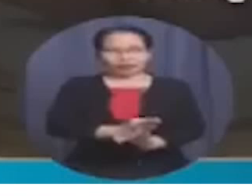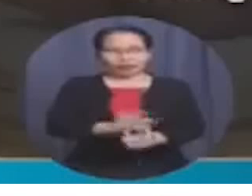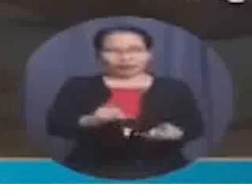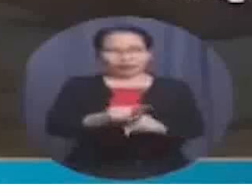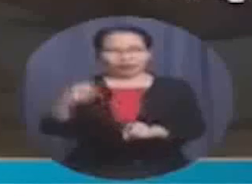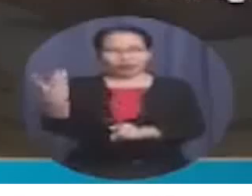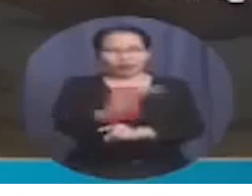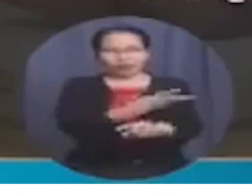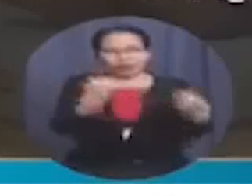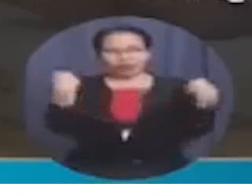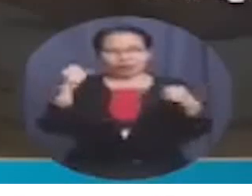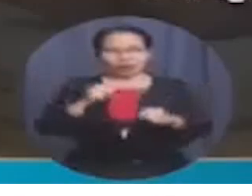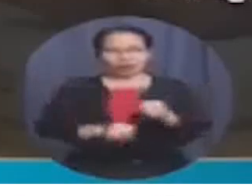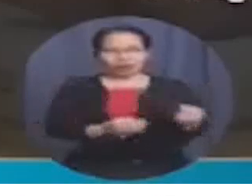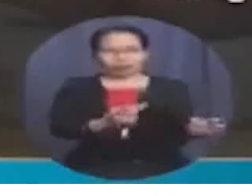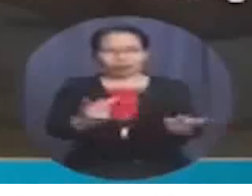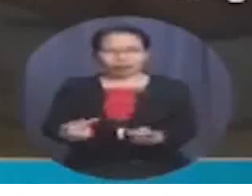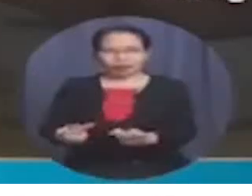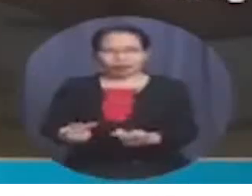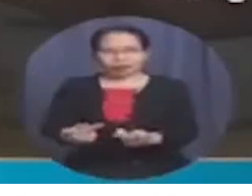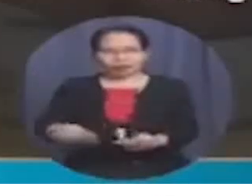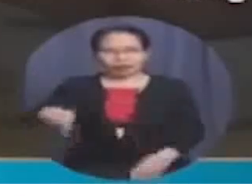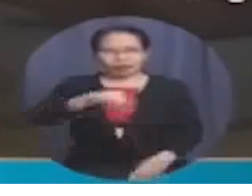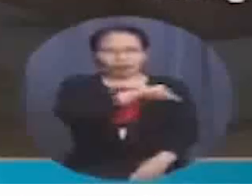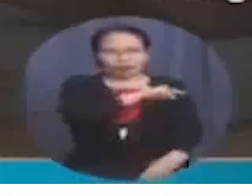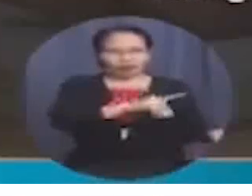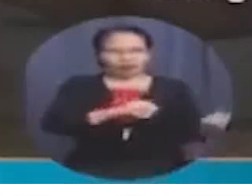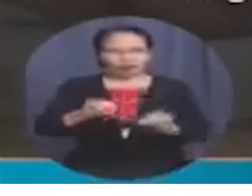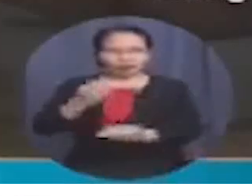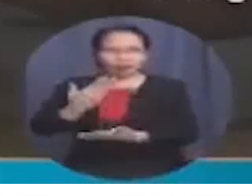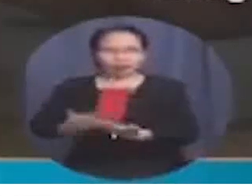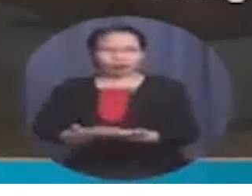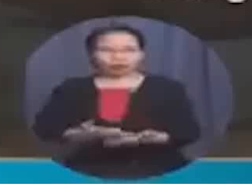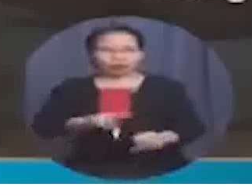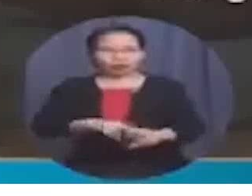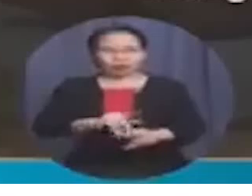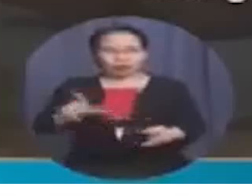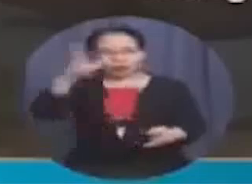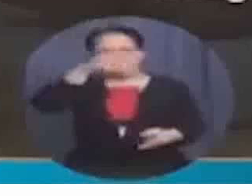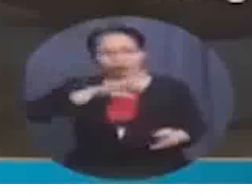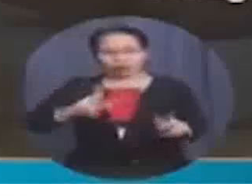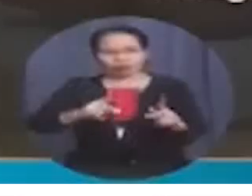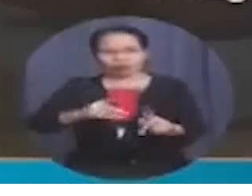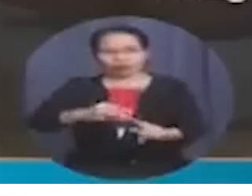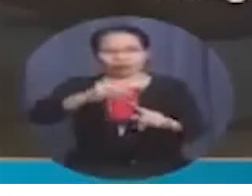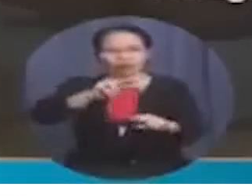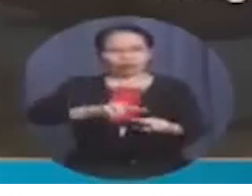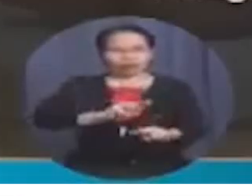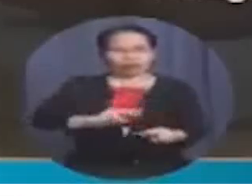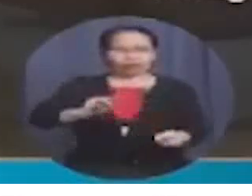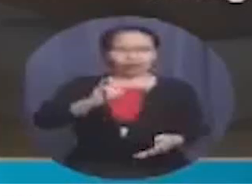Itakastangarud, no maaddaan tayo tigundayaw, arami din tayo tinaimbag